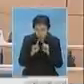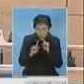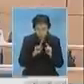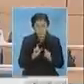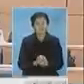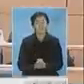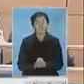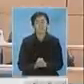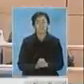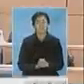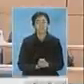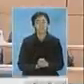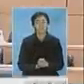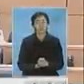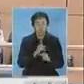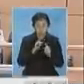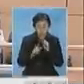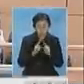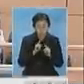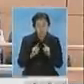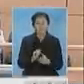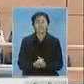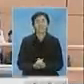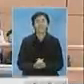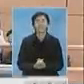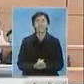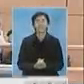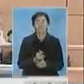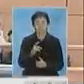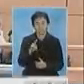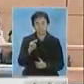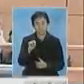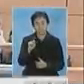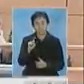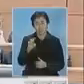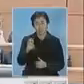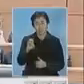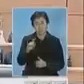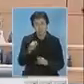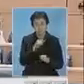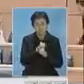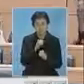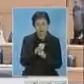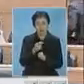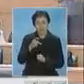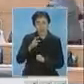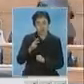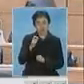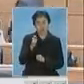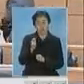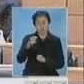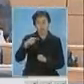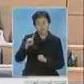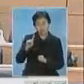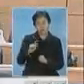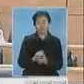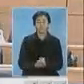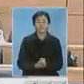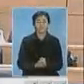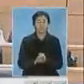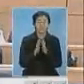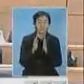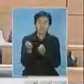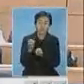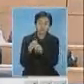กันตลอดระยะเวลาที่นายคณิตณนครและคณะทำหน้าที่ในฐานะคอปก็มีเสียงตัด